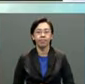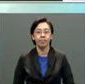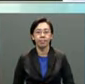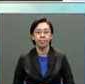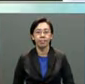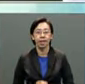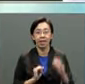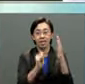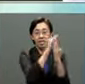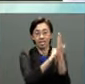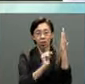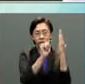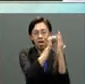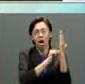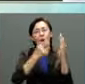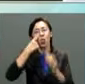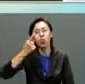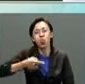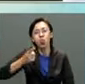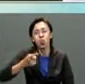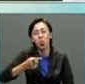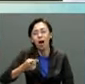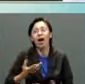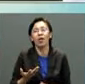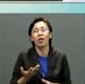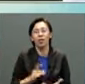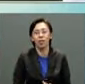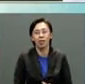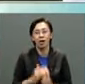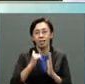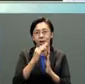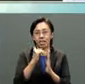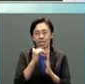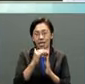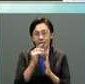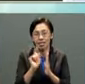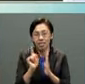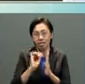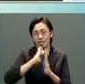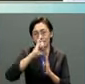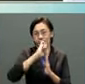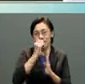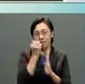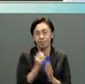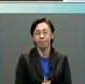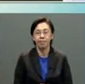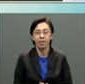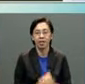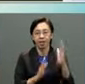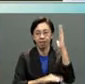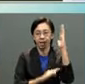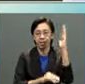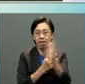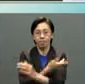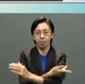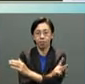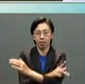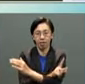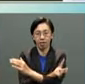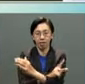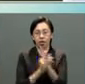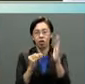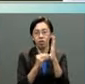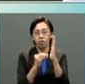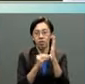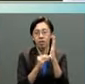มาดูจังหวัดครับก็ยังวนเวียนอยู่ใกล้ๆใกล้เดิมนะครับภาคเหนืออันดับสูงสุดคือเชียงใหม่ภาคใต้คือภูเก็ตนะครับกรุงเท